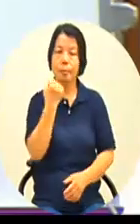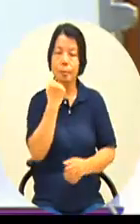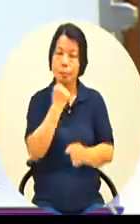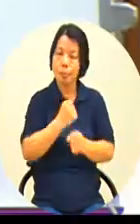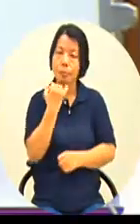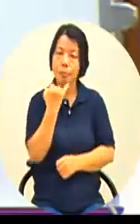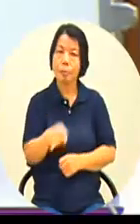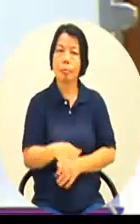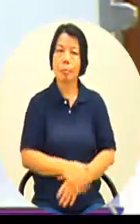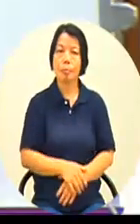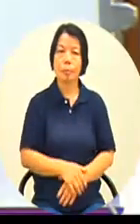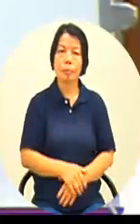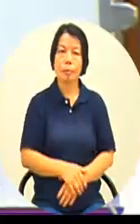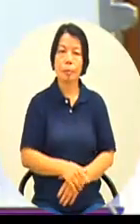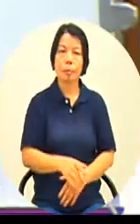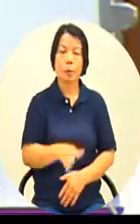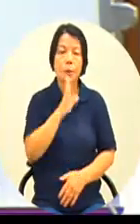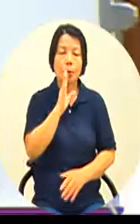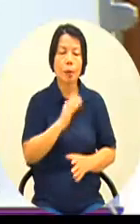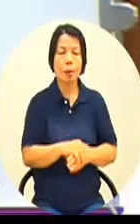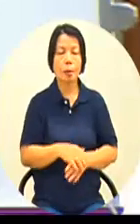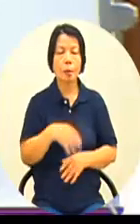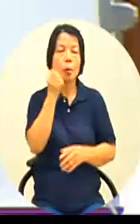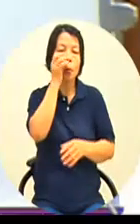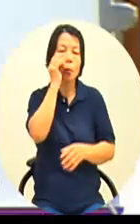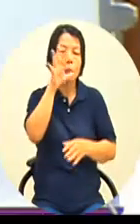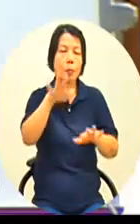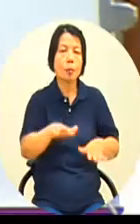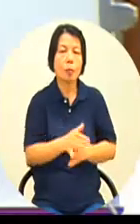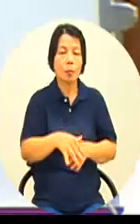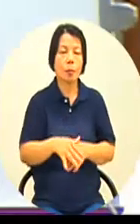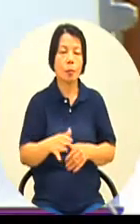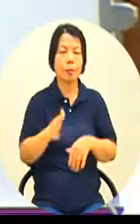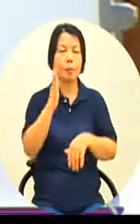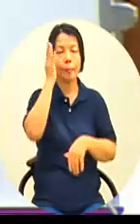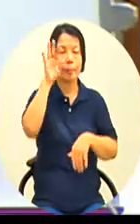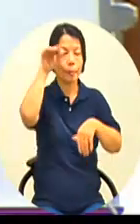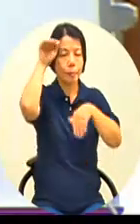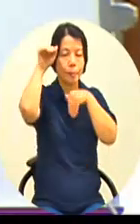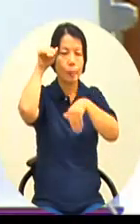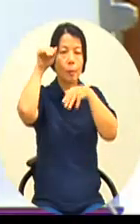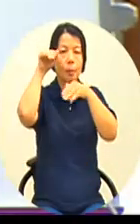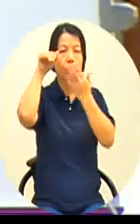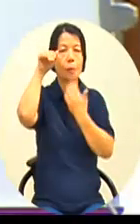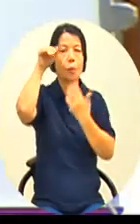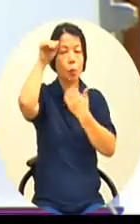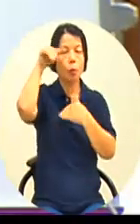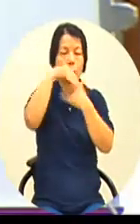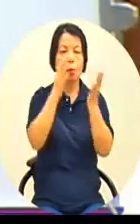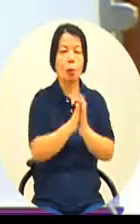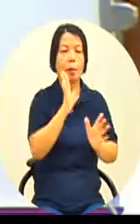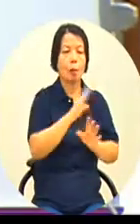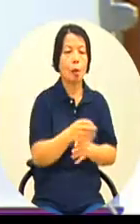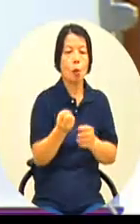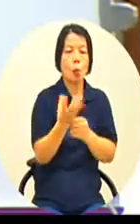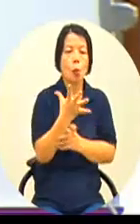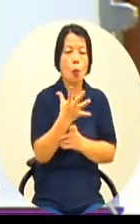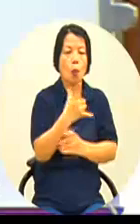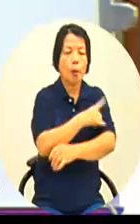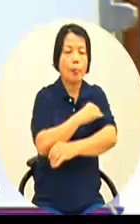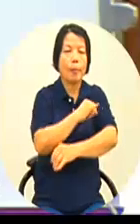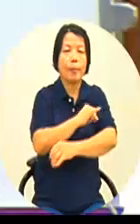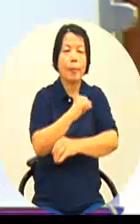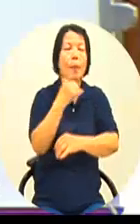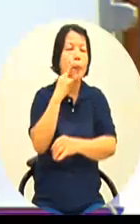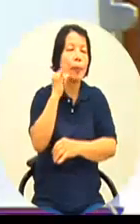观光熊，把咱的花妈联络去啊。门口遐家己猜一个啊，人诶话，人诶国内诶